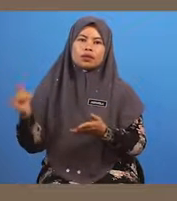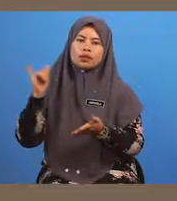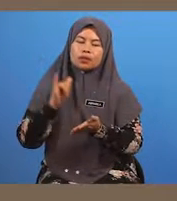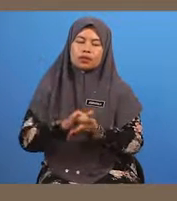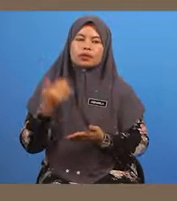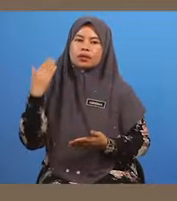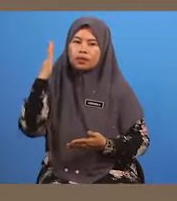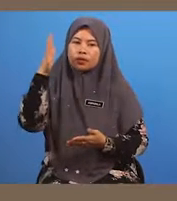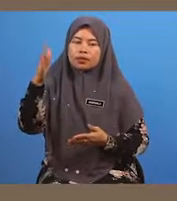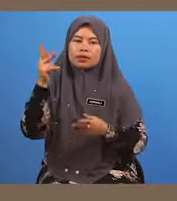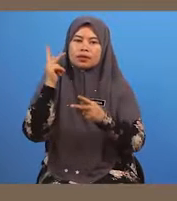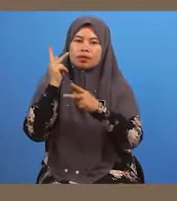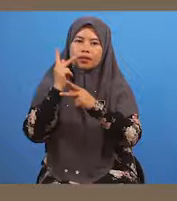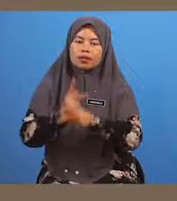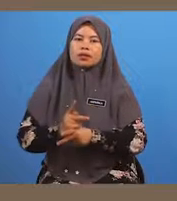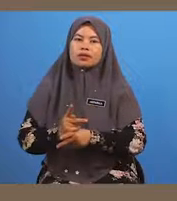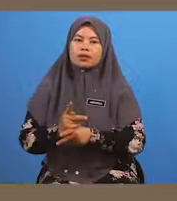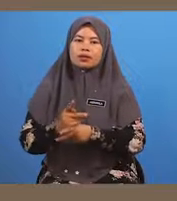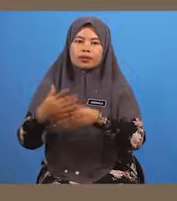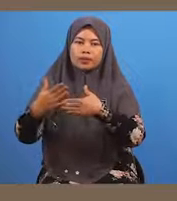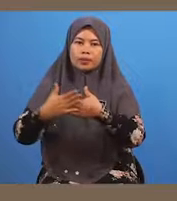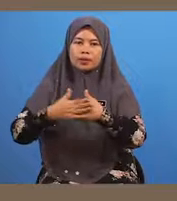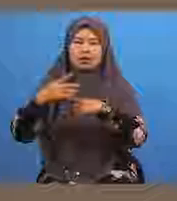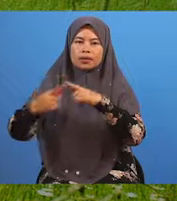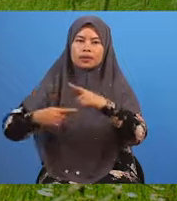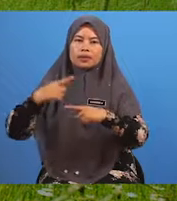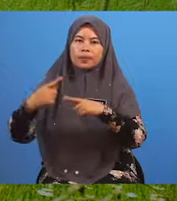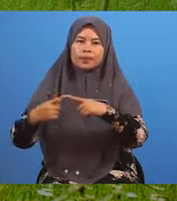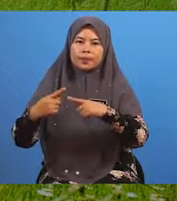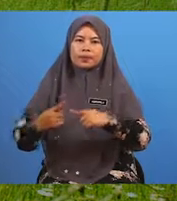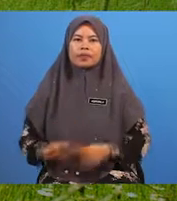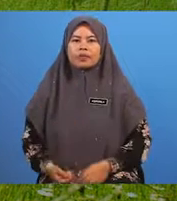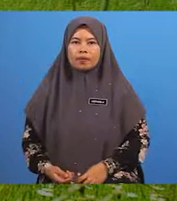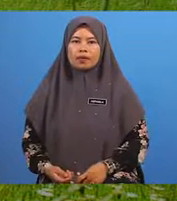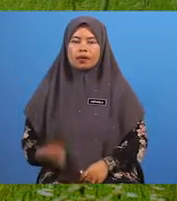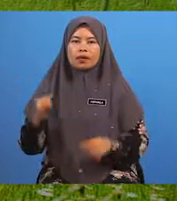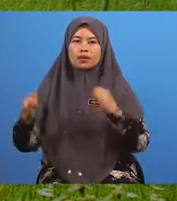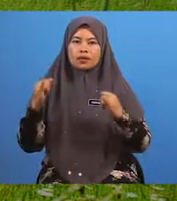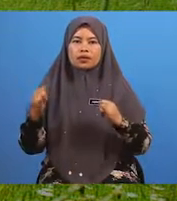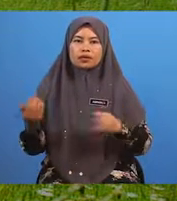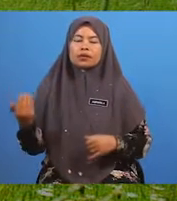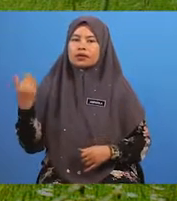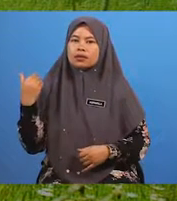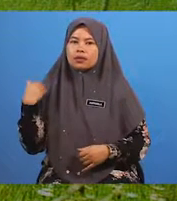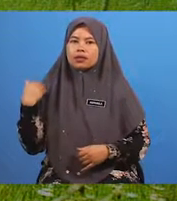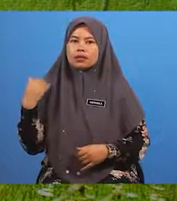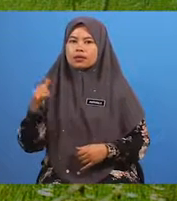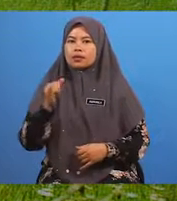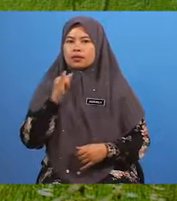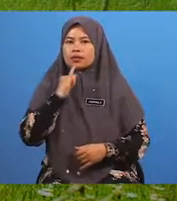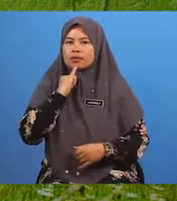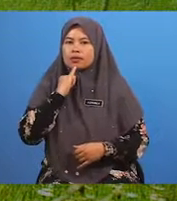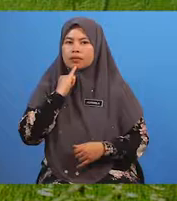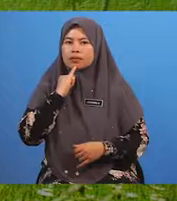kekal sampai bila-bila. Sekiranya ada ibu bapa angkat yang berdegil dan masih